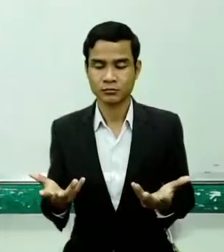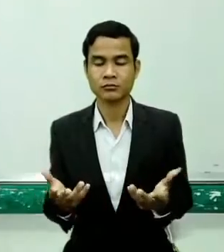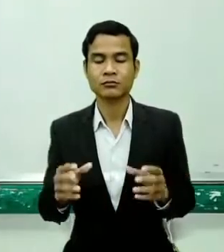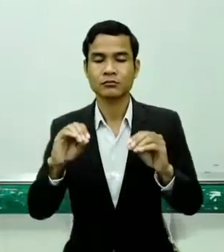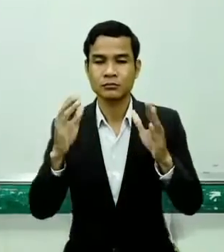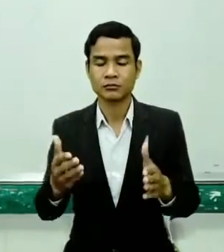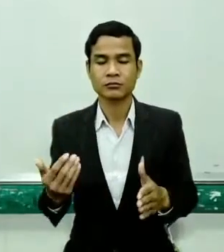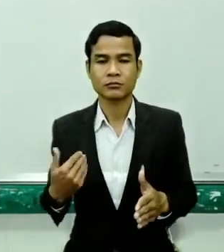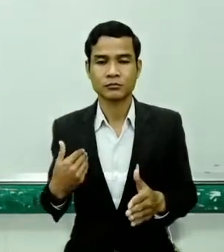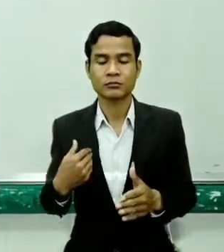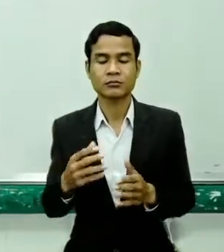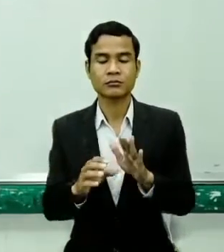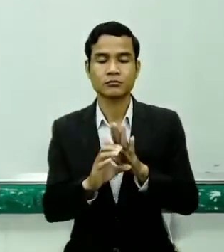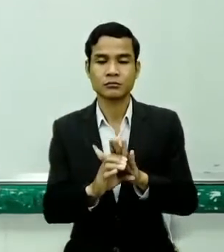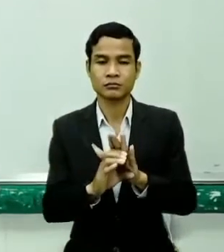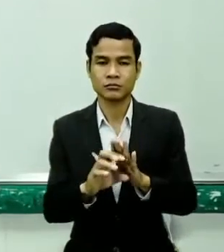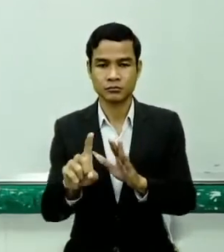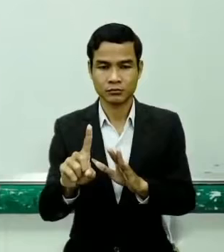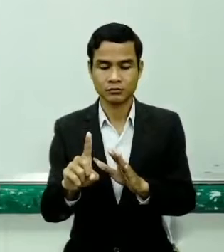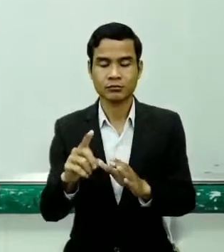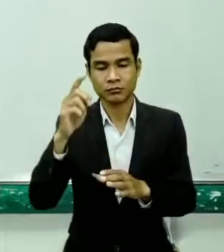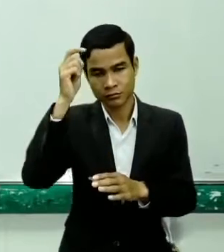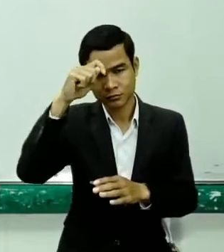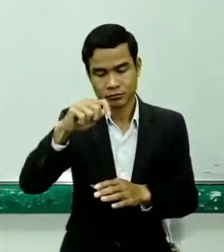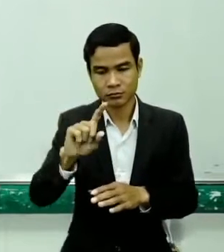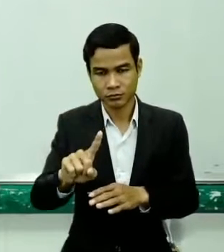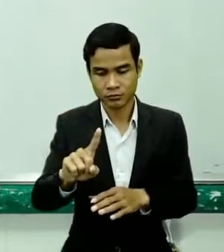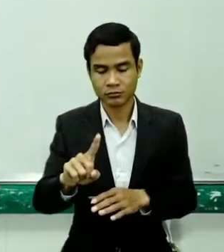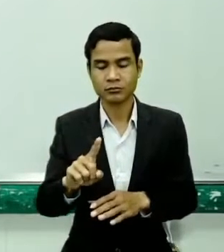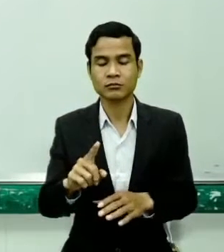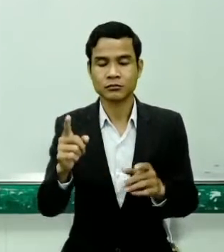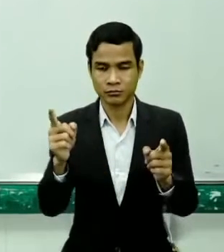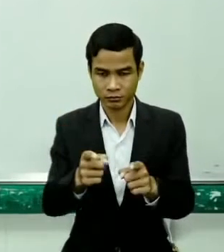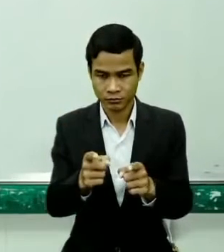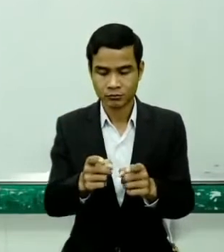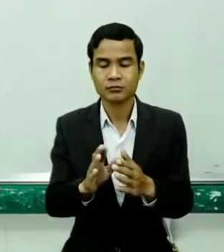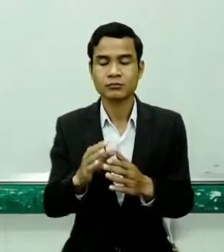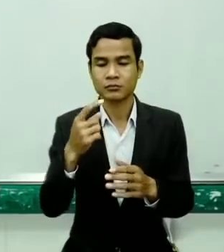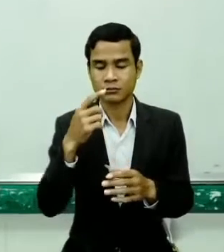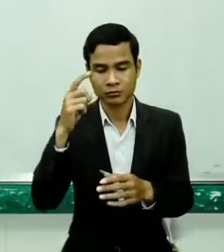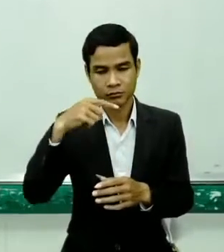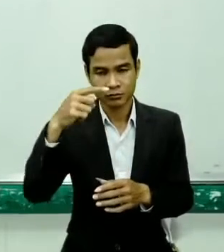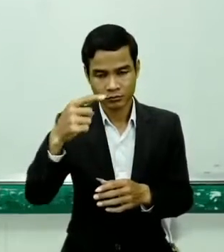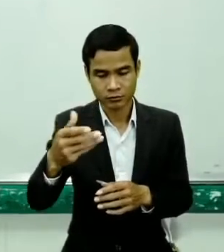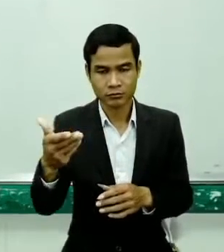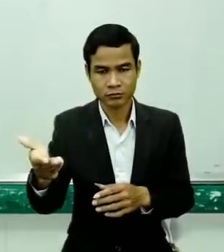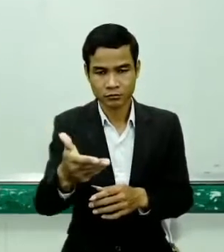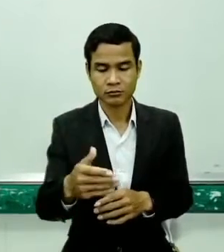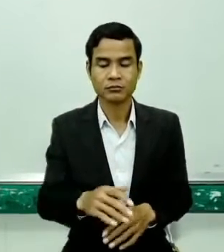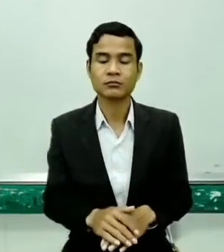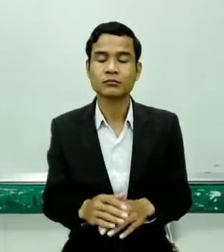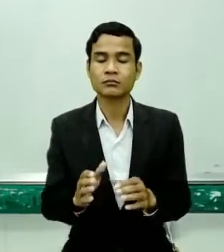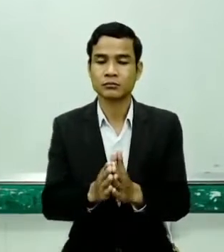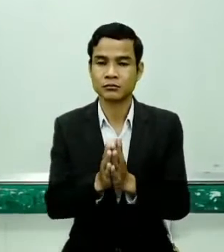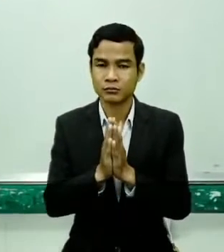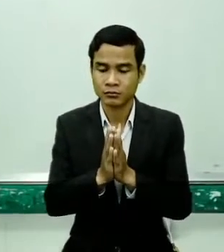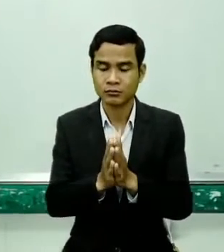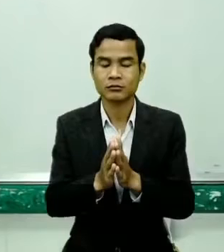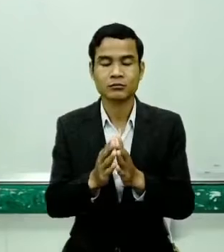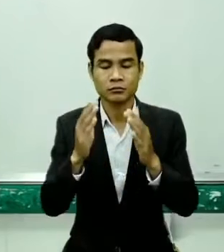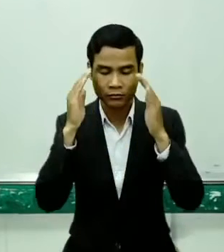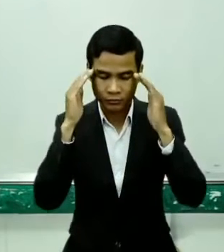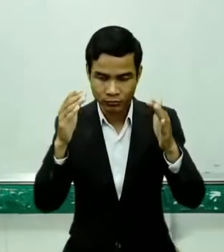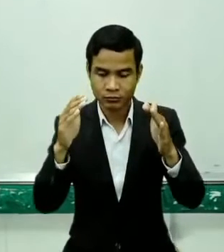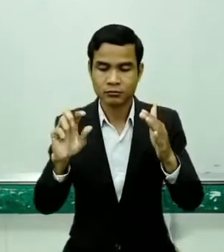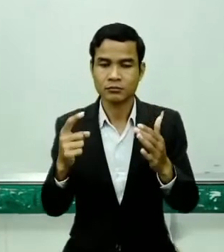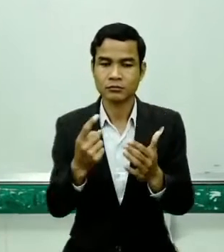nè mẹ cổ miên chì ủ tì ho mũi chì sạch rương khlây mũi dọc một nị tiên này côn sạch đạp được chứ nè xong côn sạch đạp